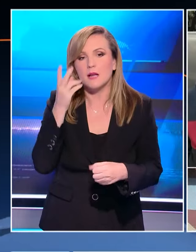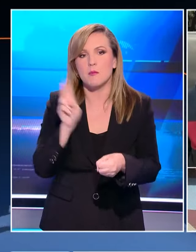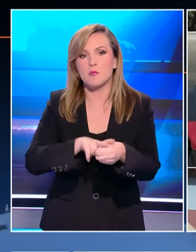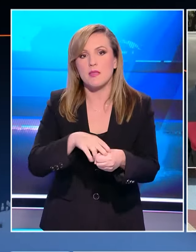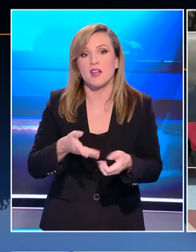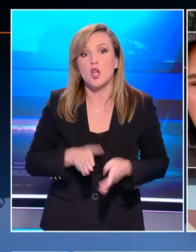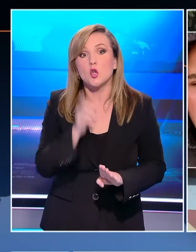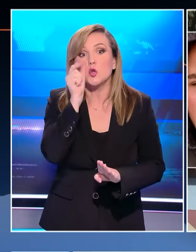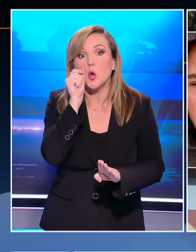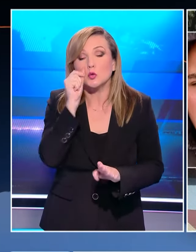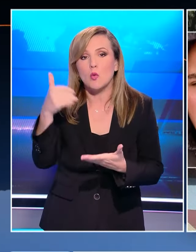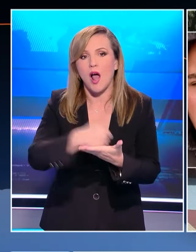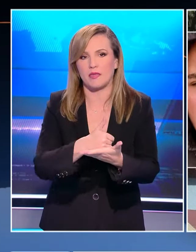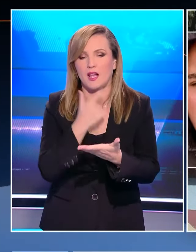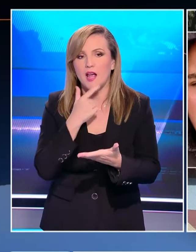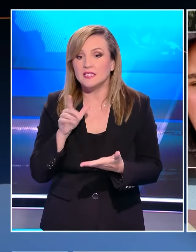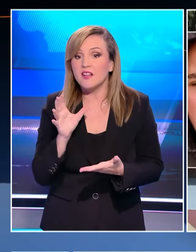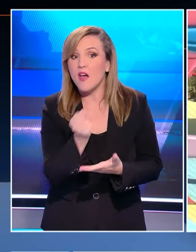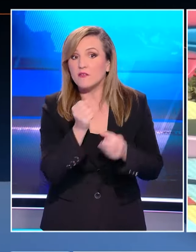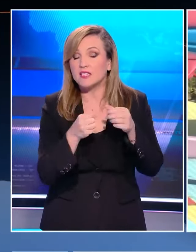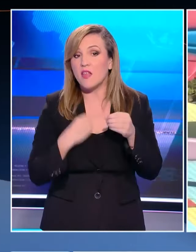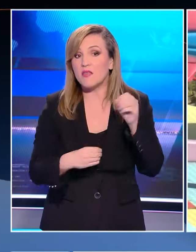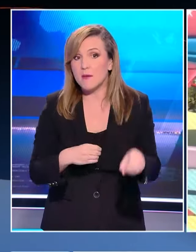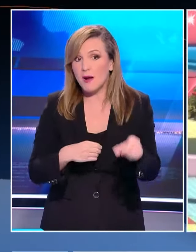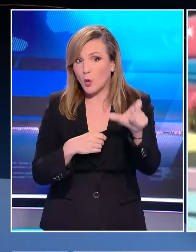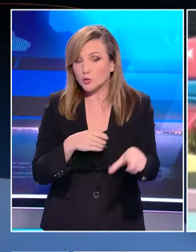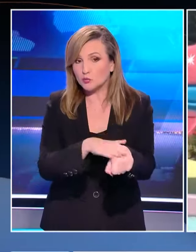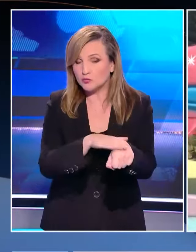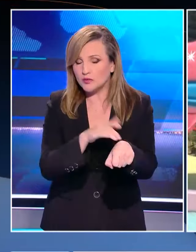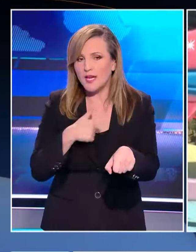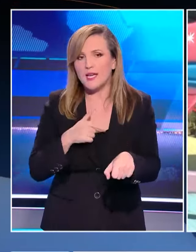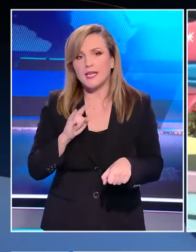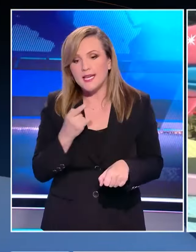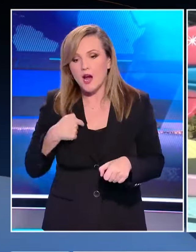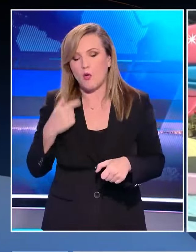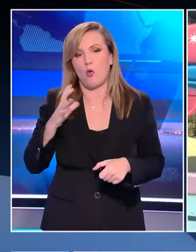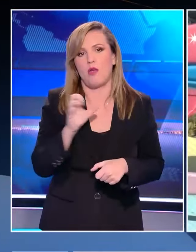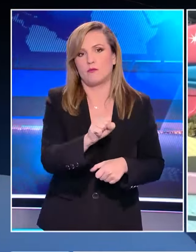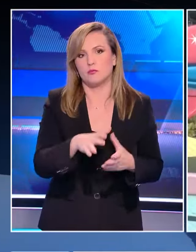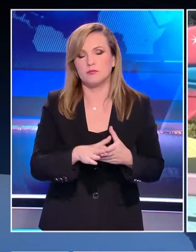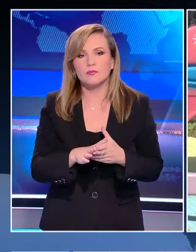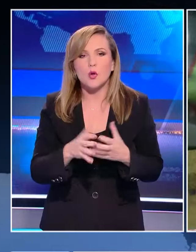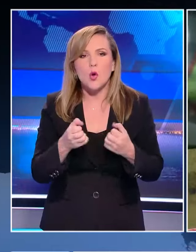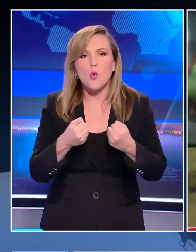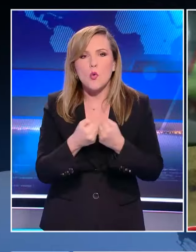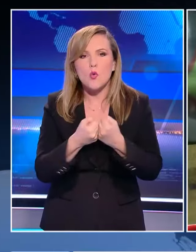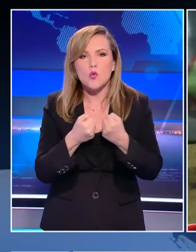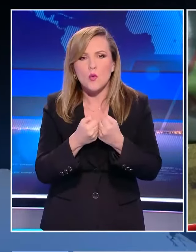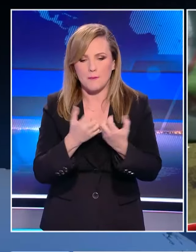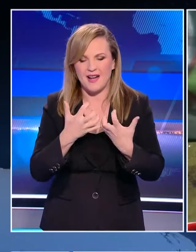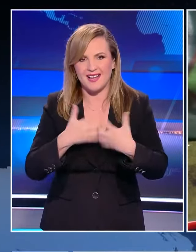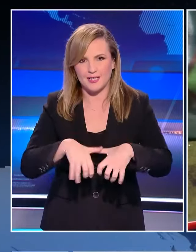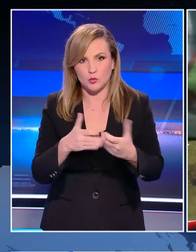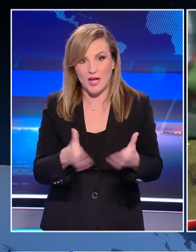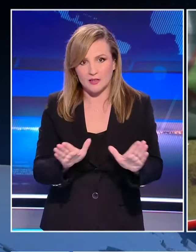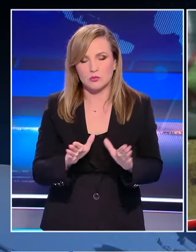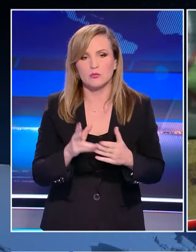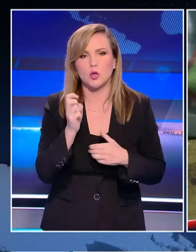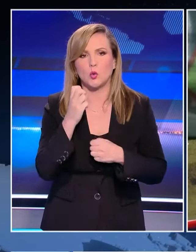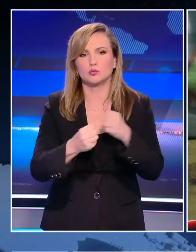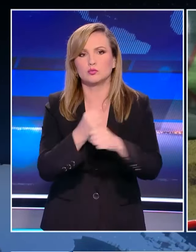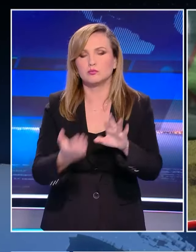σήμερα. Βρείτε τους, γιατί θα τους βρω εγώ. Σύμφωνα με την τοπική κοινωνία, το Λούνα Πάρκ λειτουργούσε στην περιοχή περισσότερα από 20